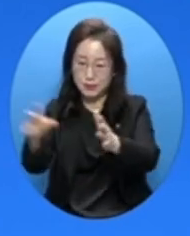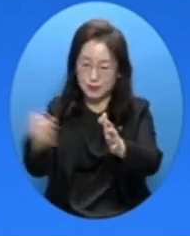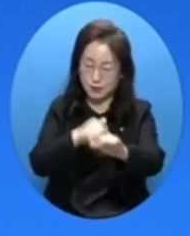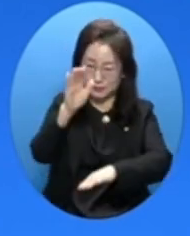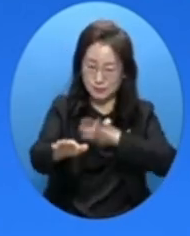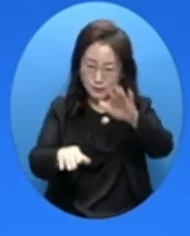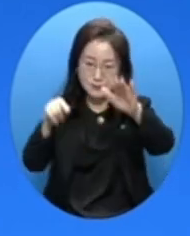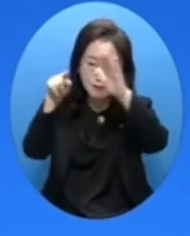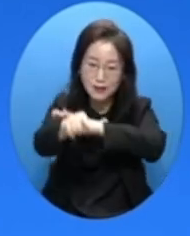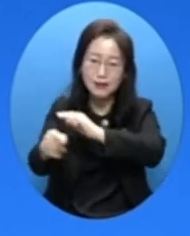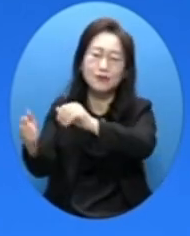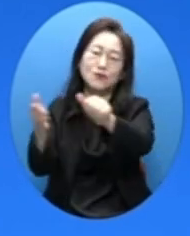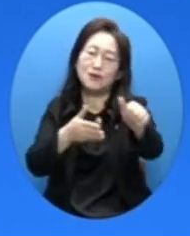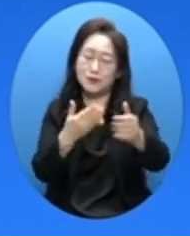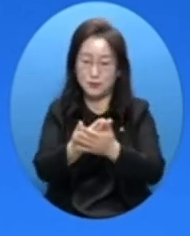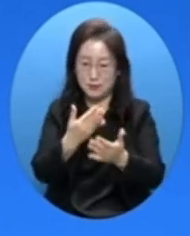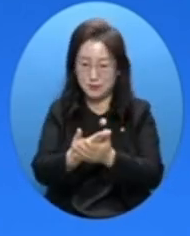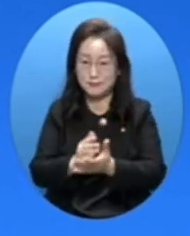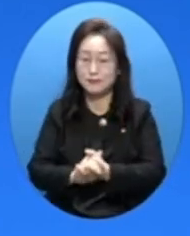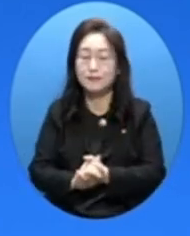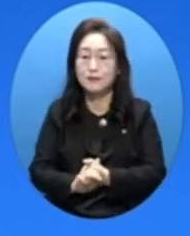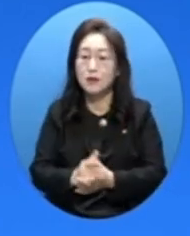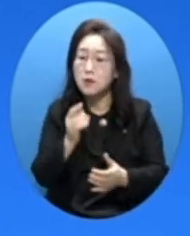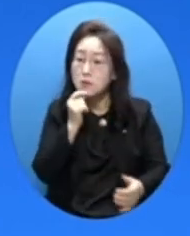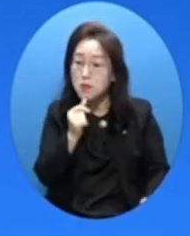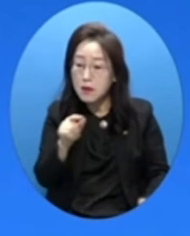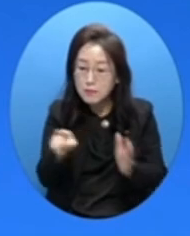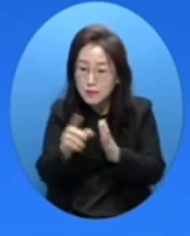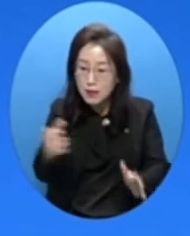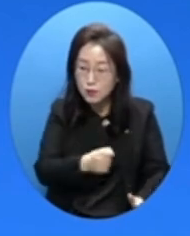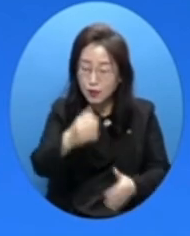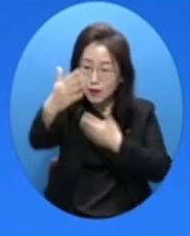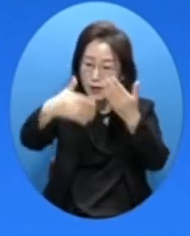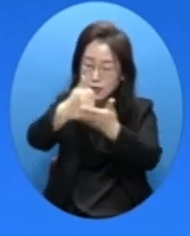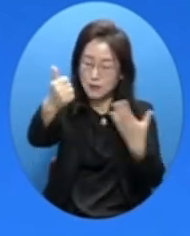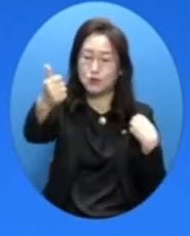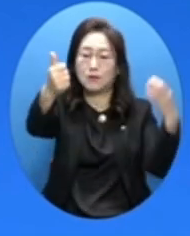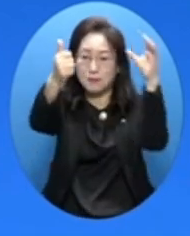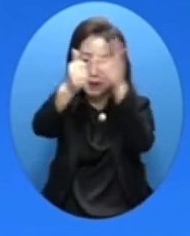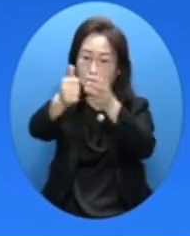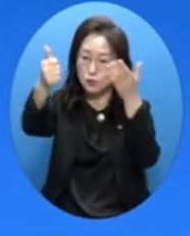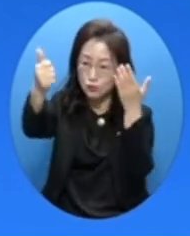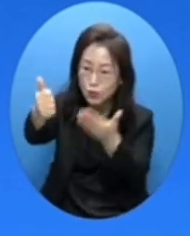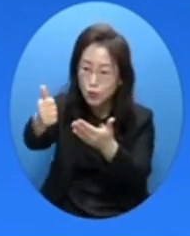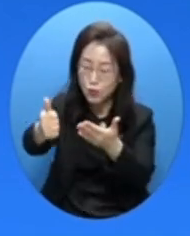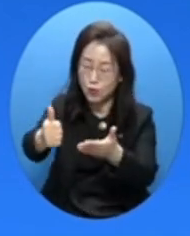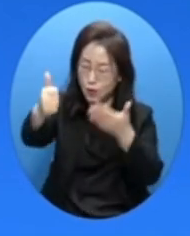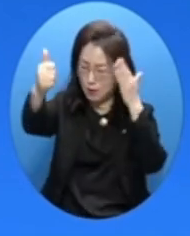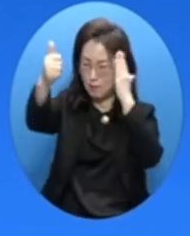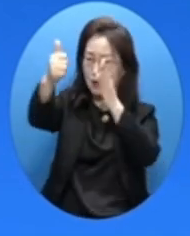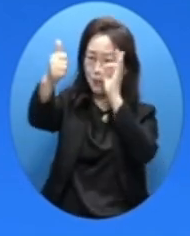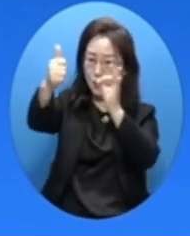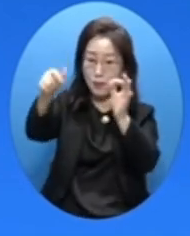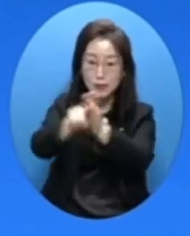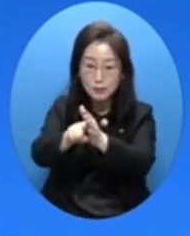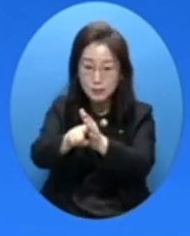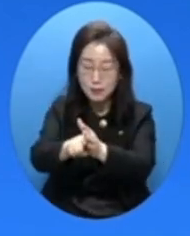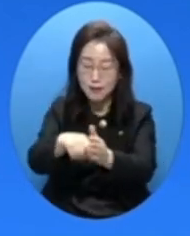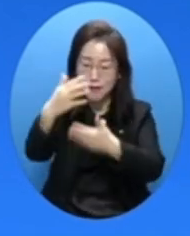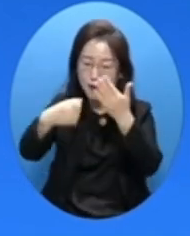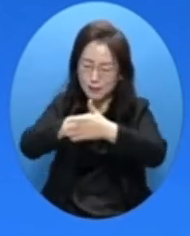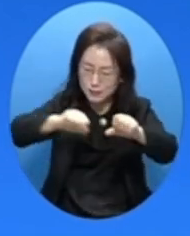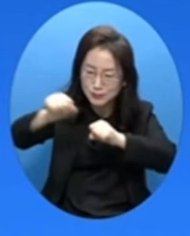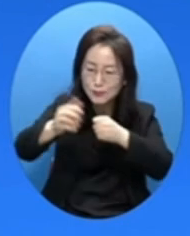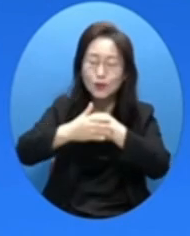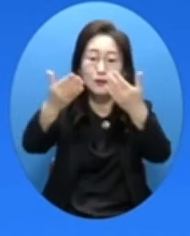하여 주시옵소서. 우리가 갖고 있는 작은 믿음을 가지고 주님의 손에 맡기고 주님만 바라보고 믿음을 나갈 때 하나님 역사하실 것을